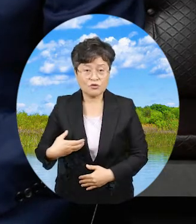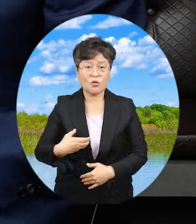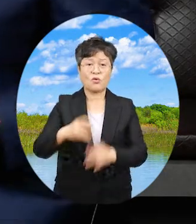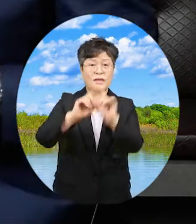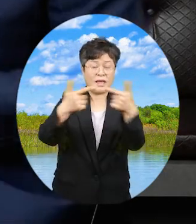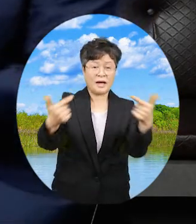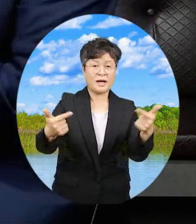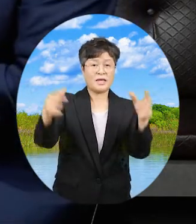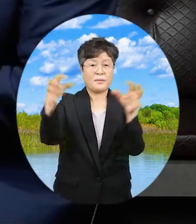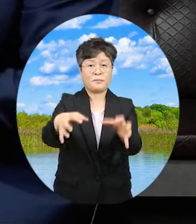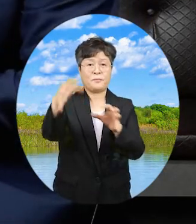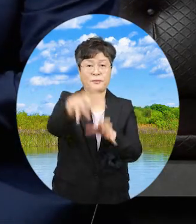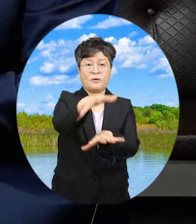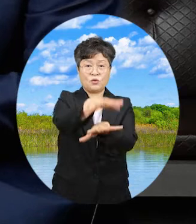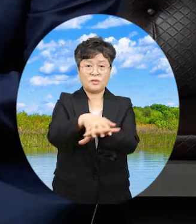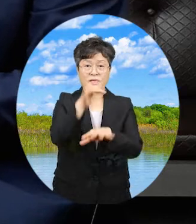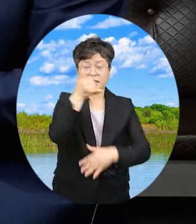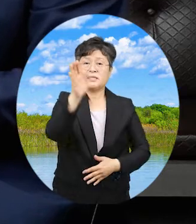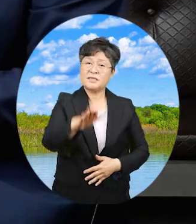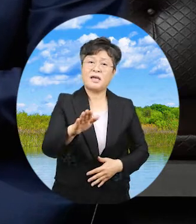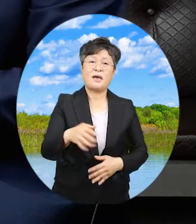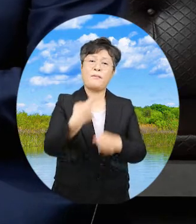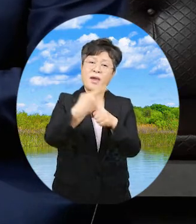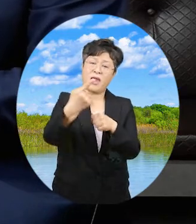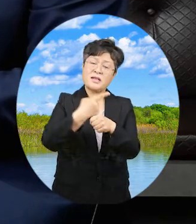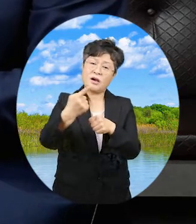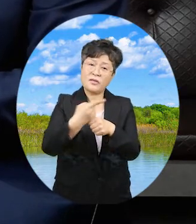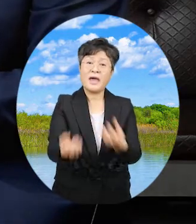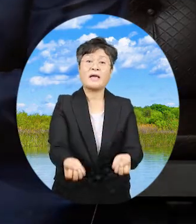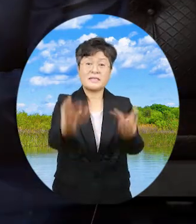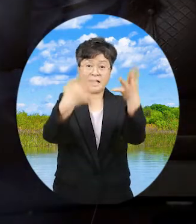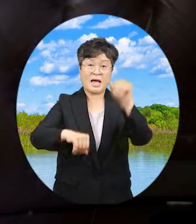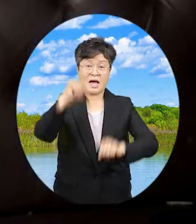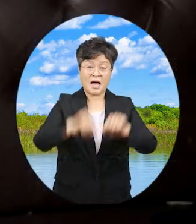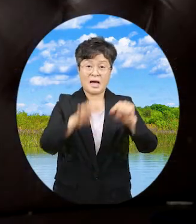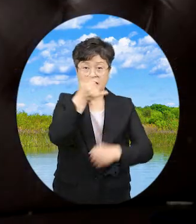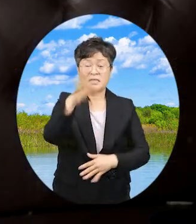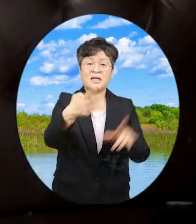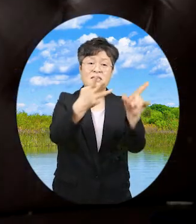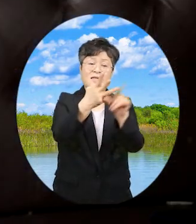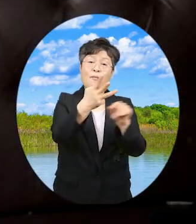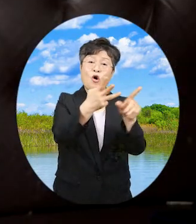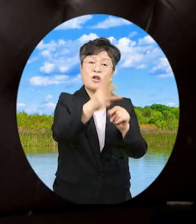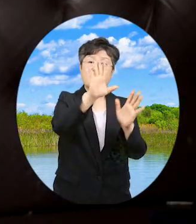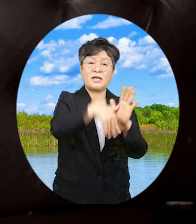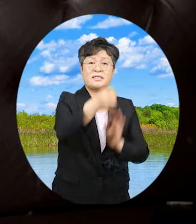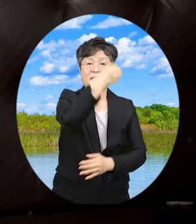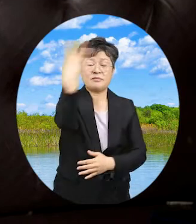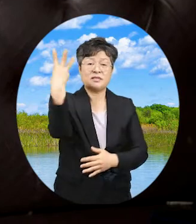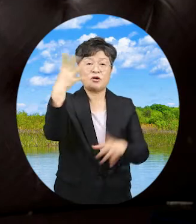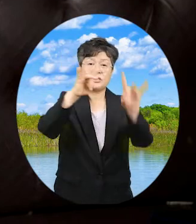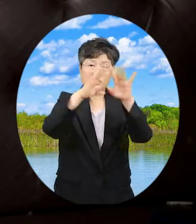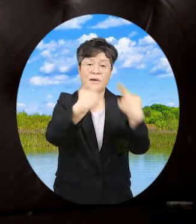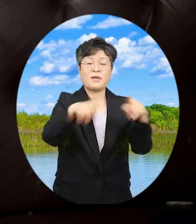하고 있고요. 네. 광교 같은 경우에는 최근에 이제 광교가 굉장히 젊은 도시다 보니까 그쪽에 저희들이 생태 안내자 육성 사업을 저희들이 했는데